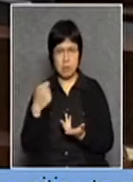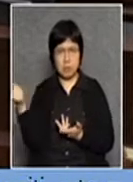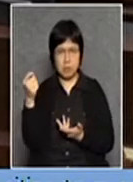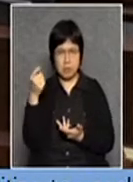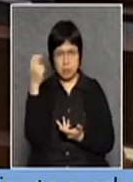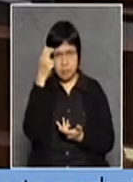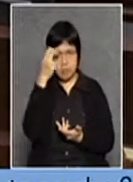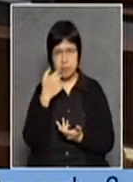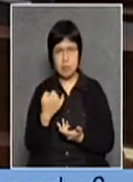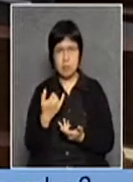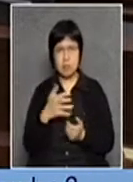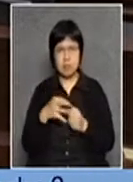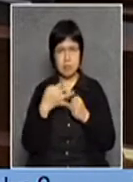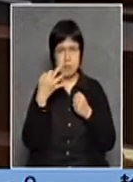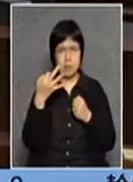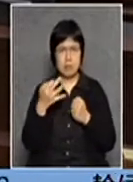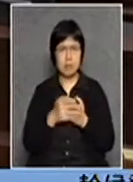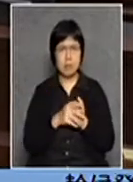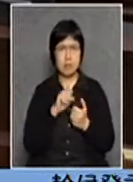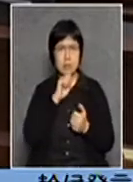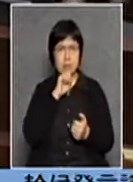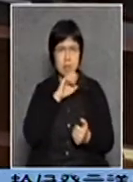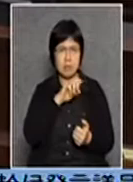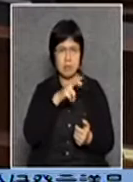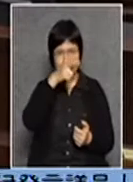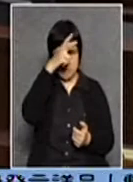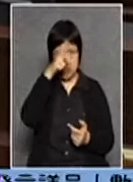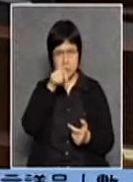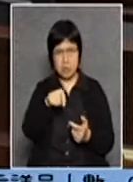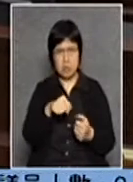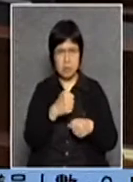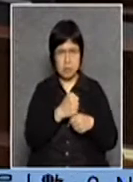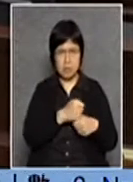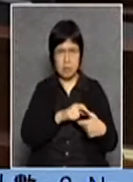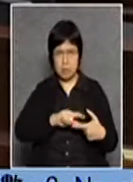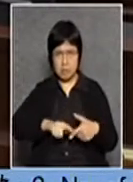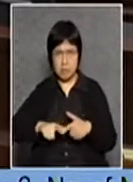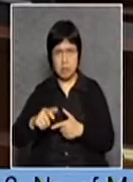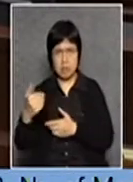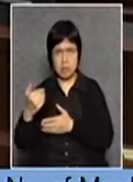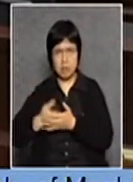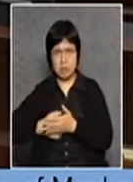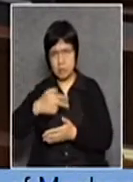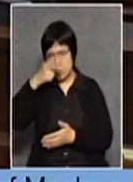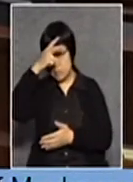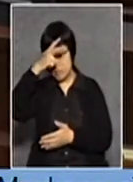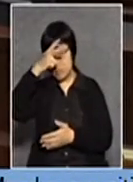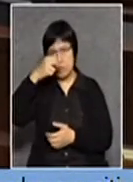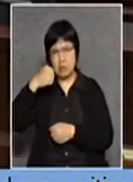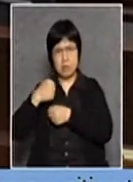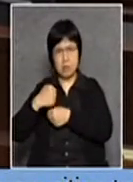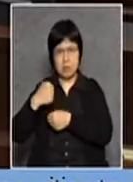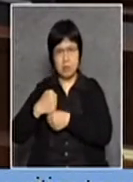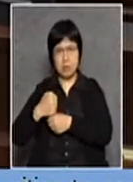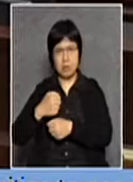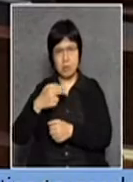呢？及三、有沒有評估政府在上述的做法有沒有削弱政府施政及政治委任